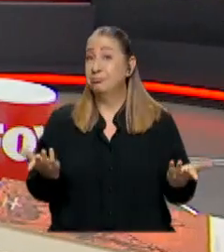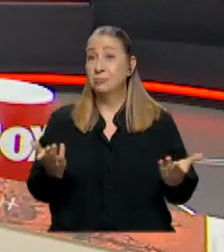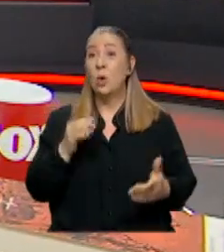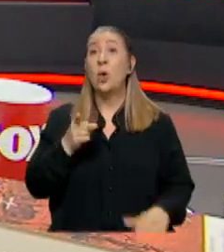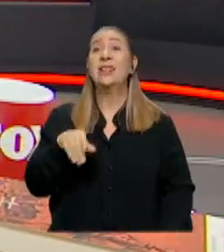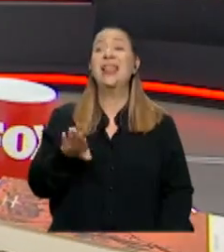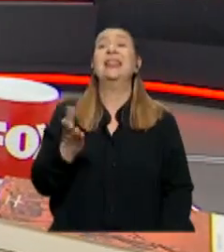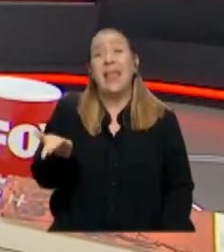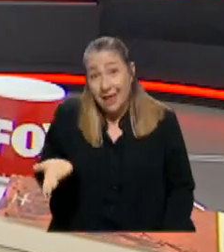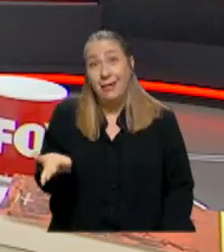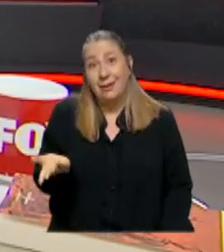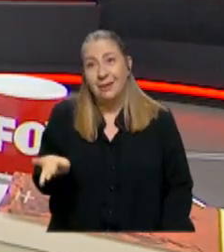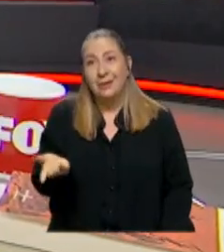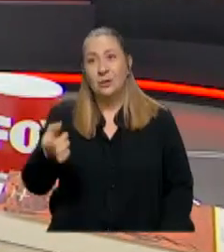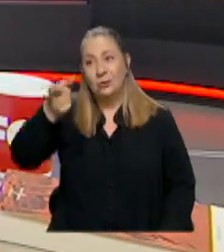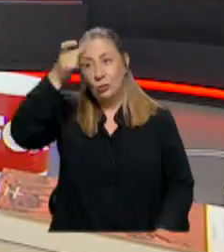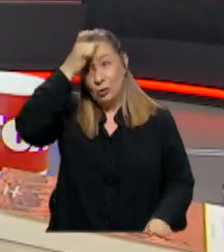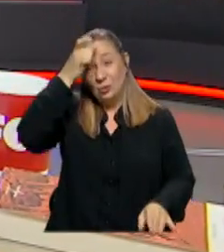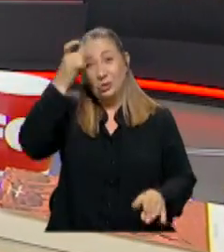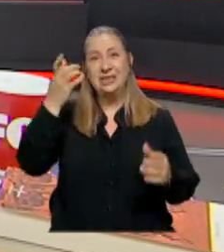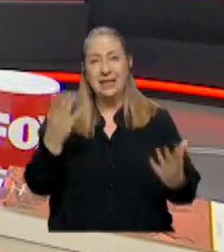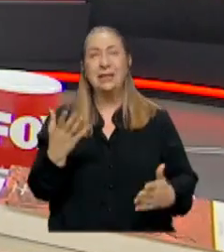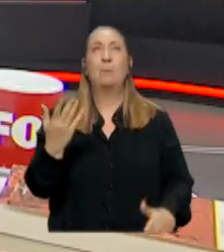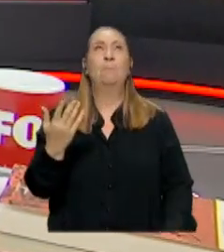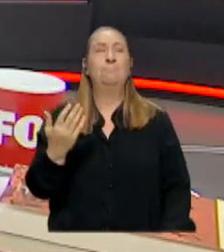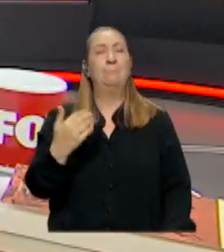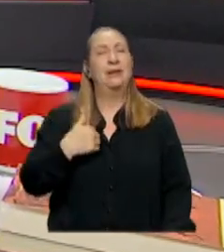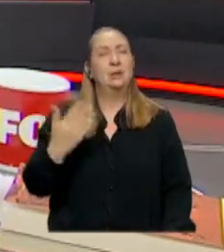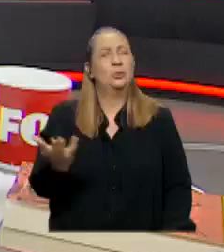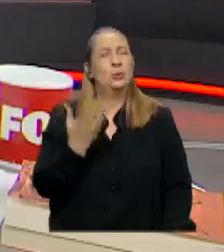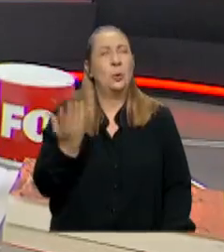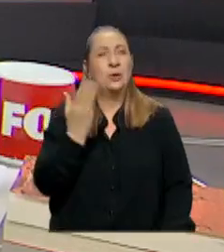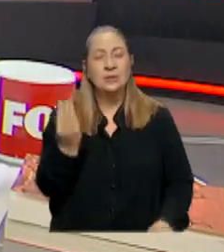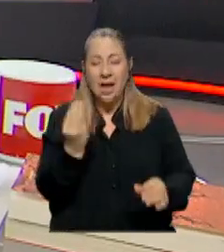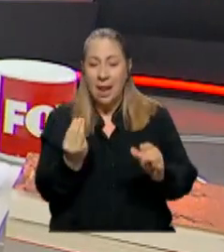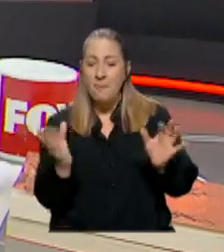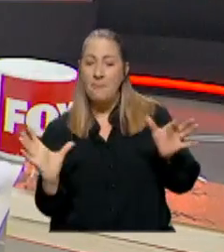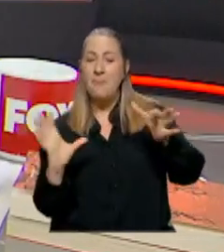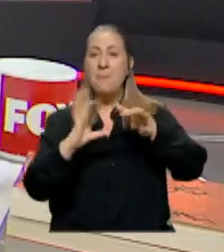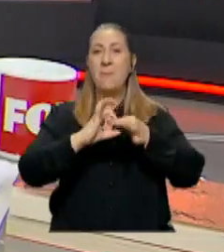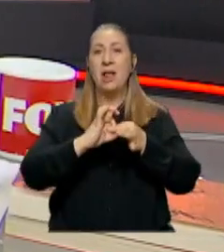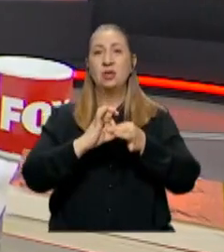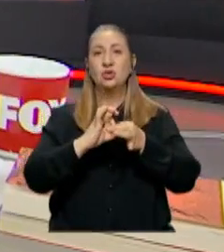o değil de. Türkçenin bence çok güzel bağlaç